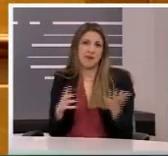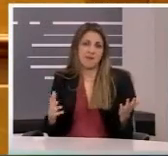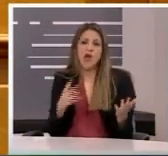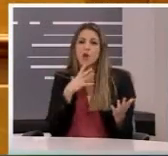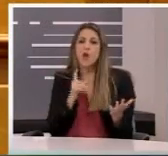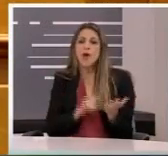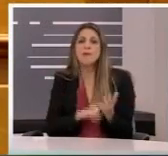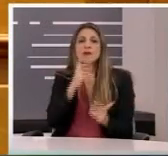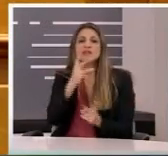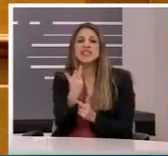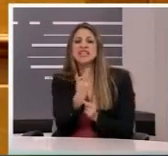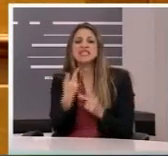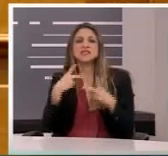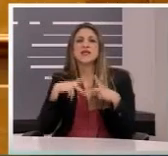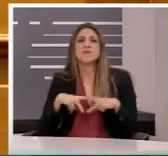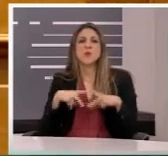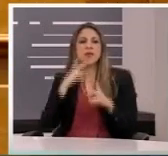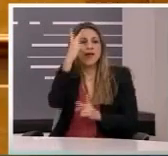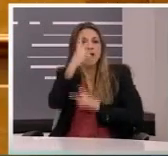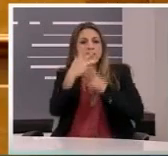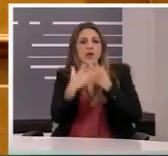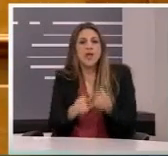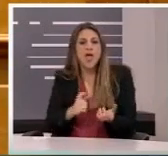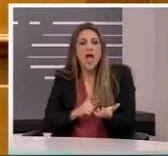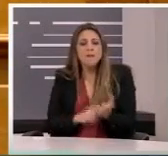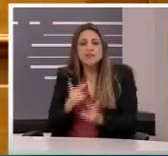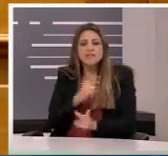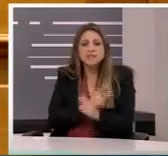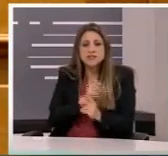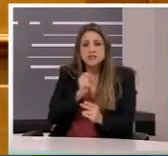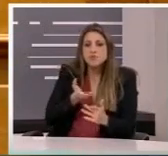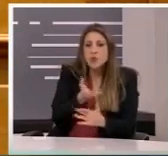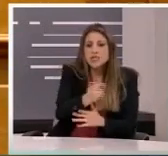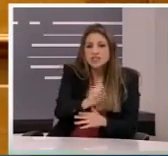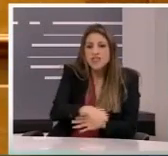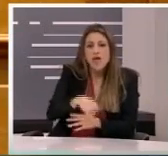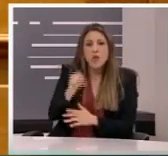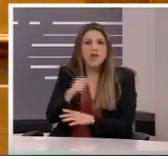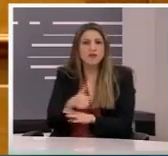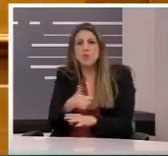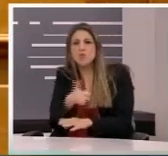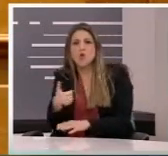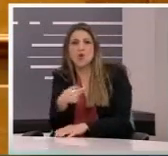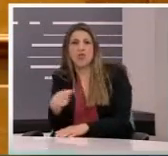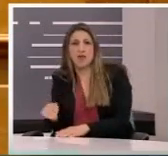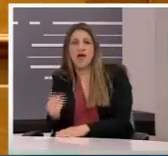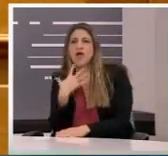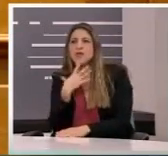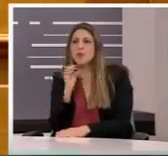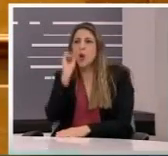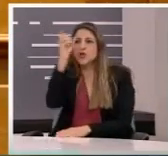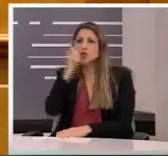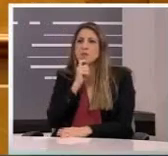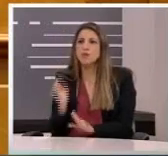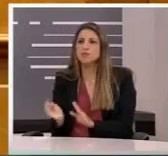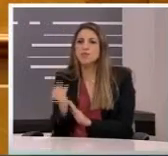να επιχειρηματολογήσουμε υπέρ ή κατά της πρότασής της Εξεταστικής Επιτροπής, και επιχειρήματα